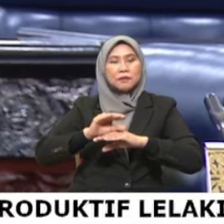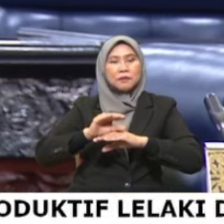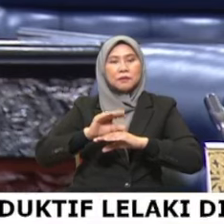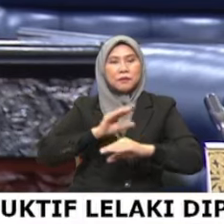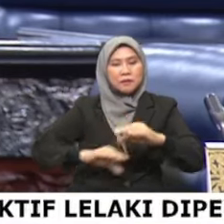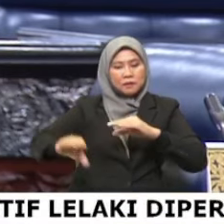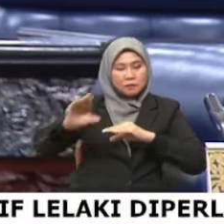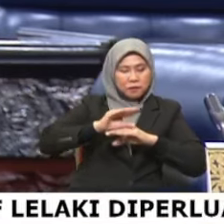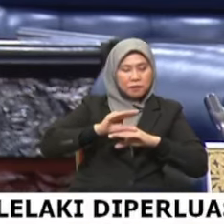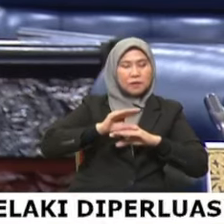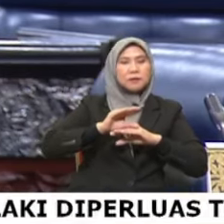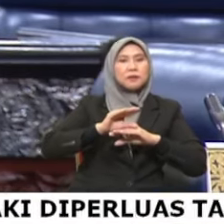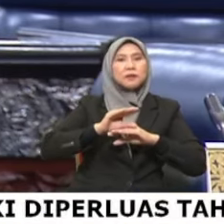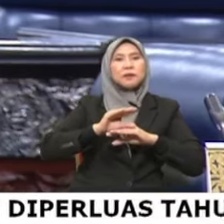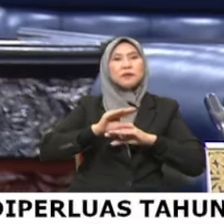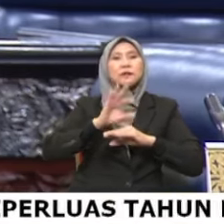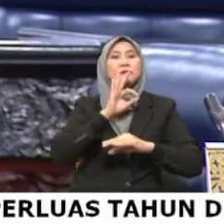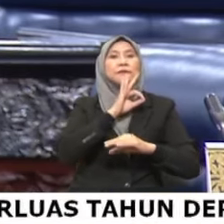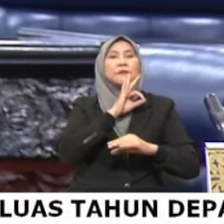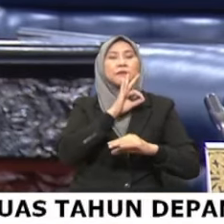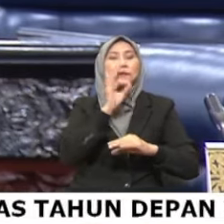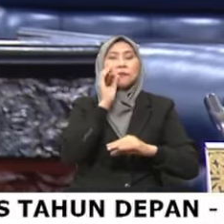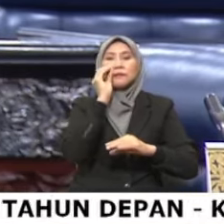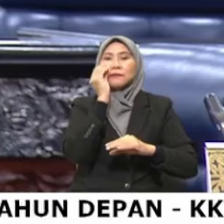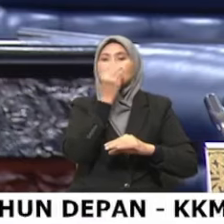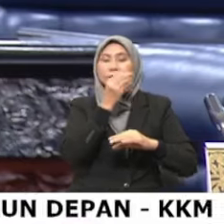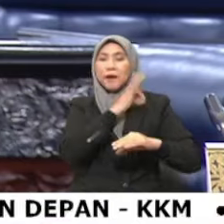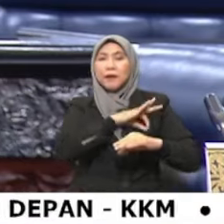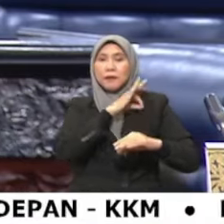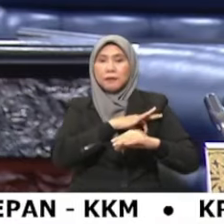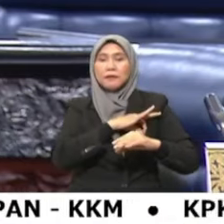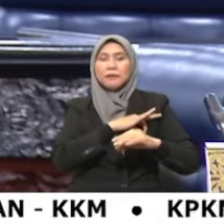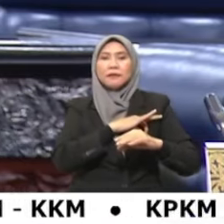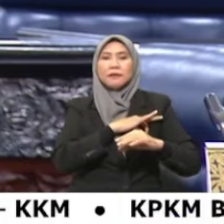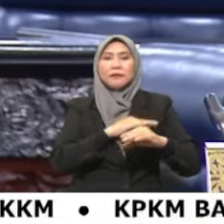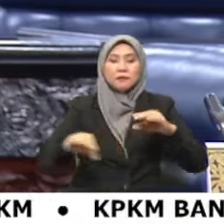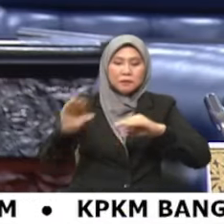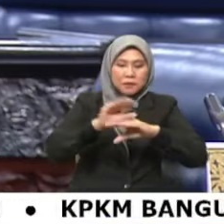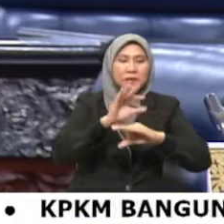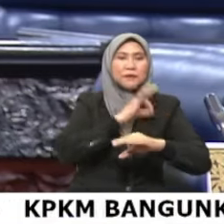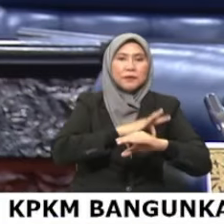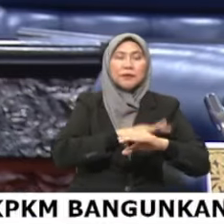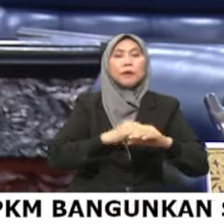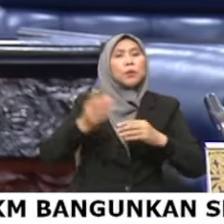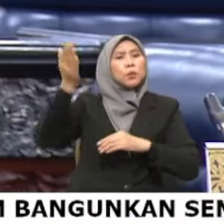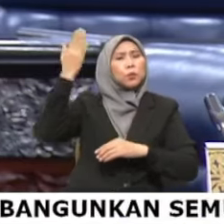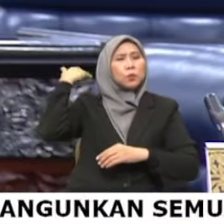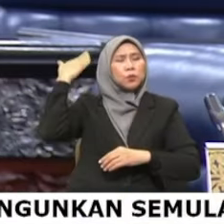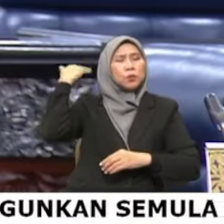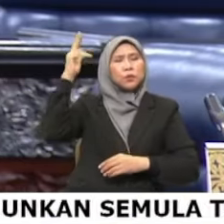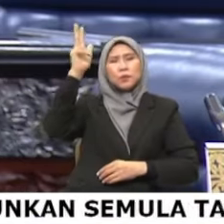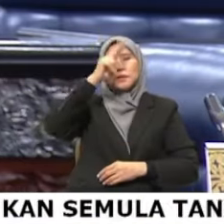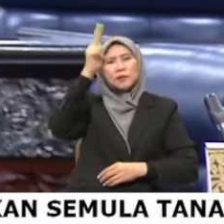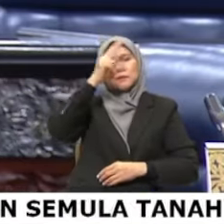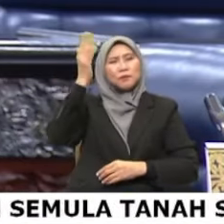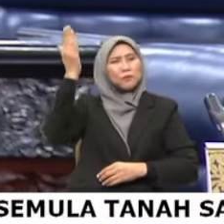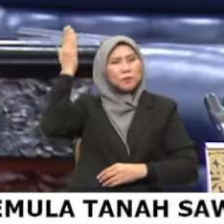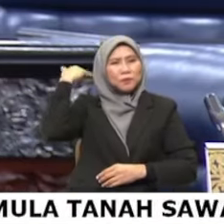subsidi interest, okay, subsidi faedah daripada bagi grant. Dulu pemikiran kerajaan terdahulu